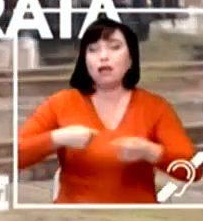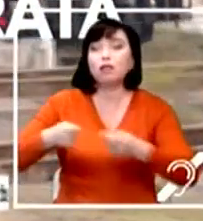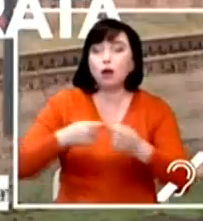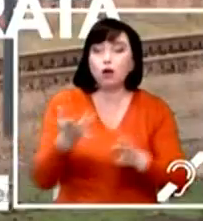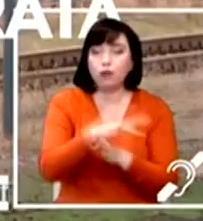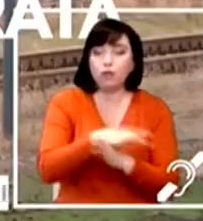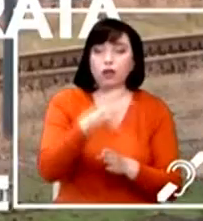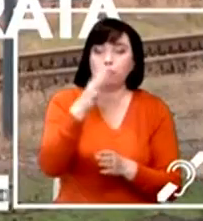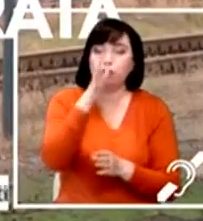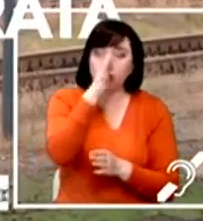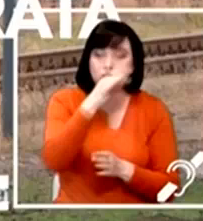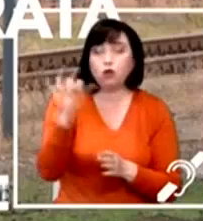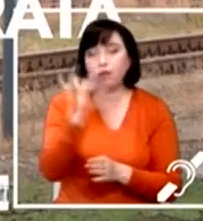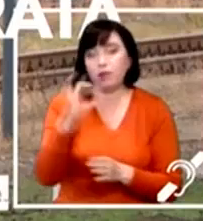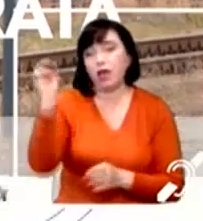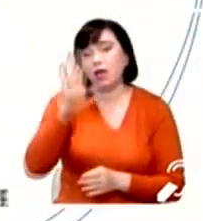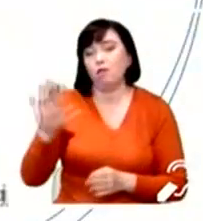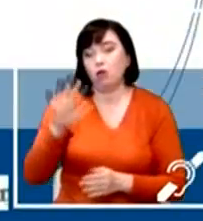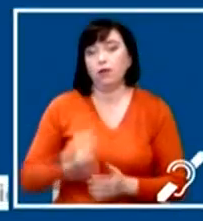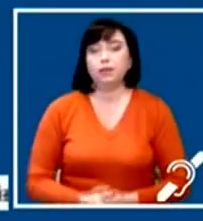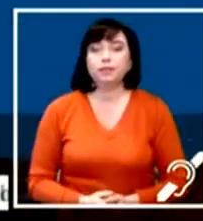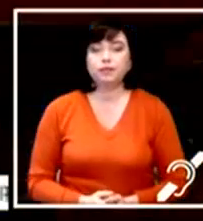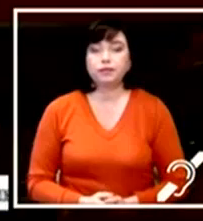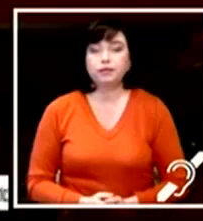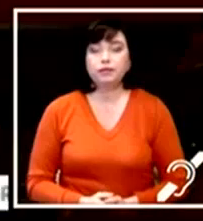dintre Chișinău și Uniunea Europeană.